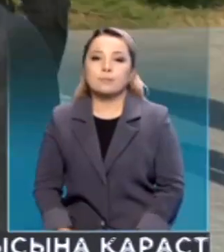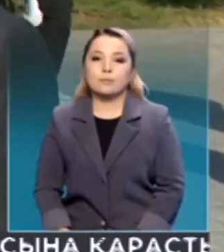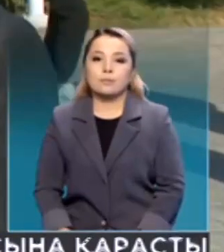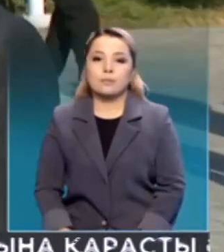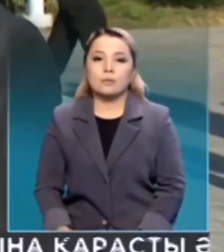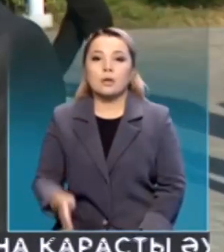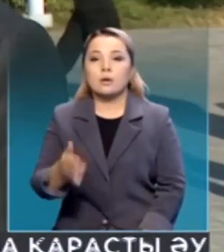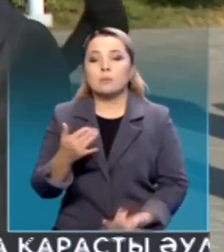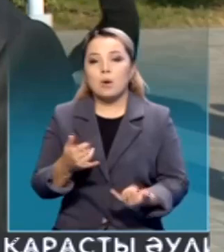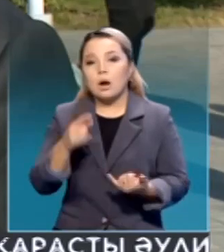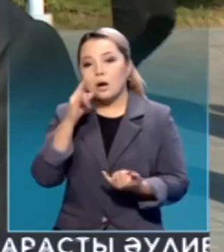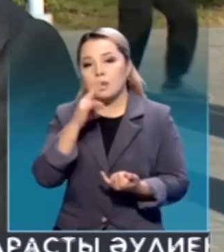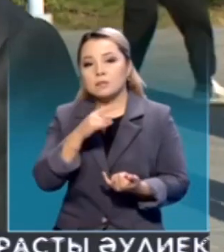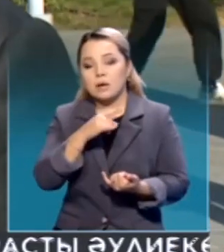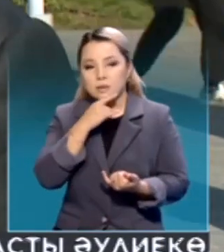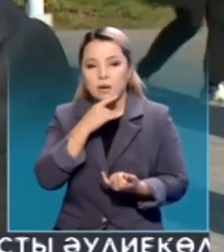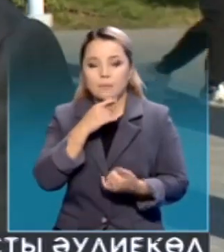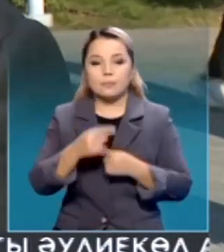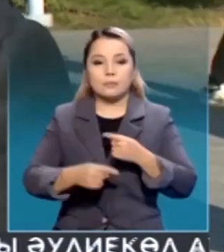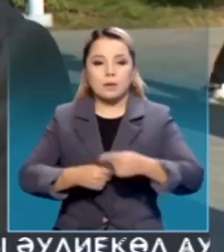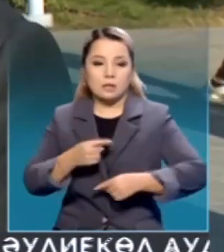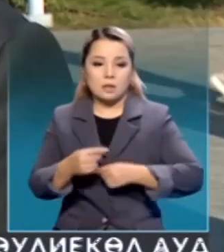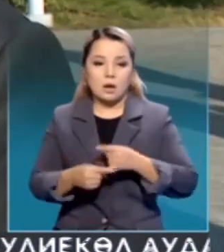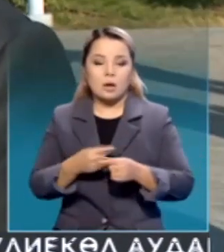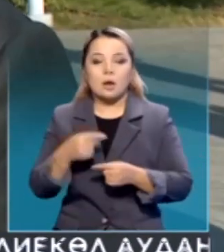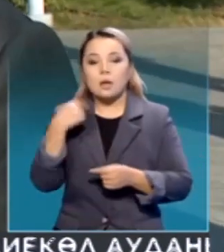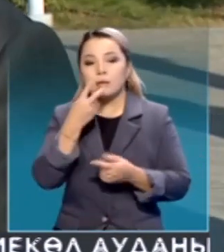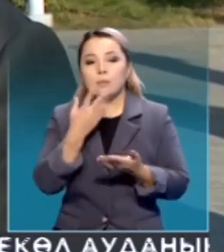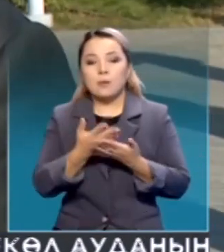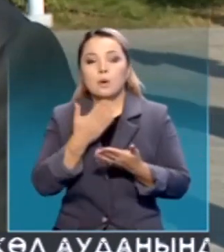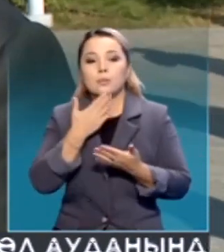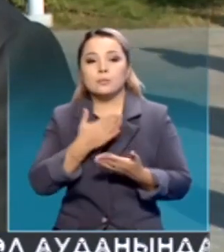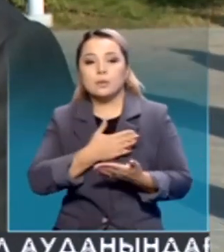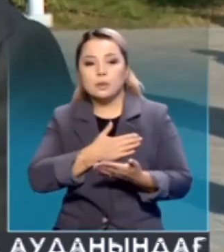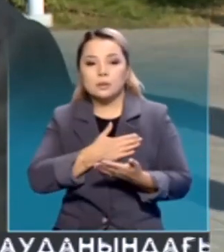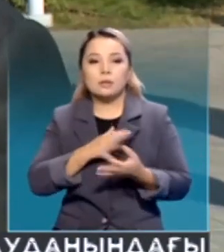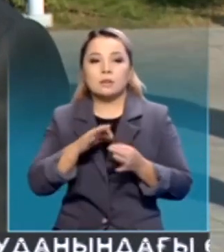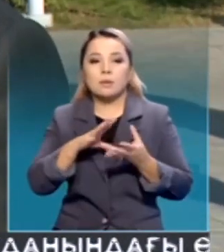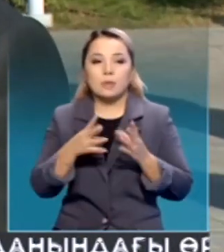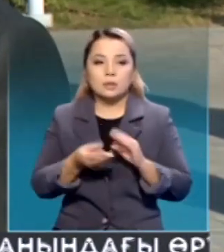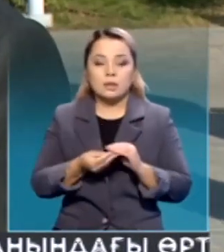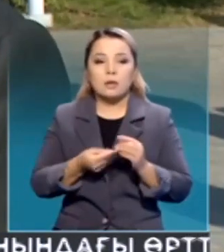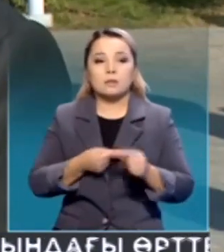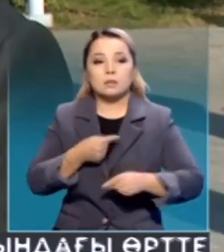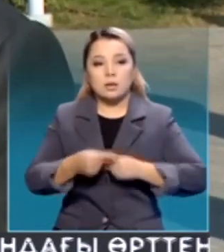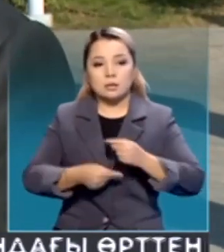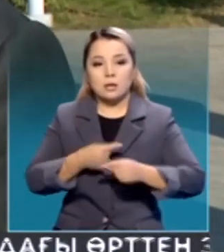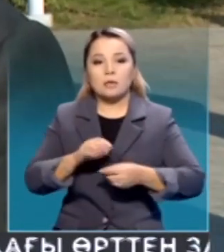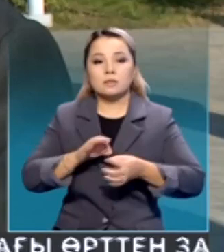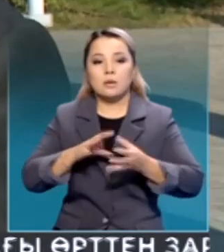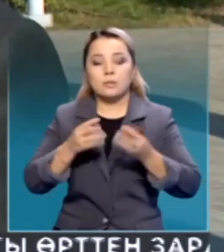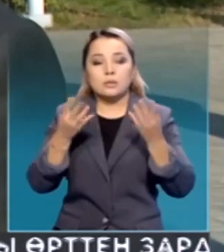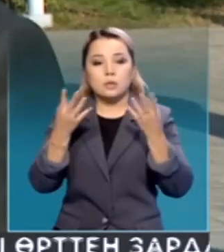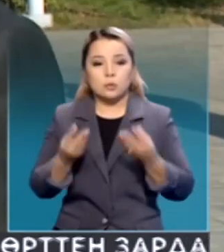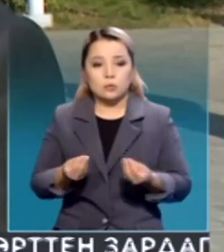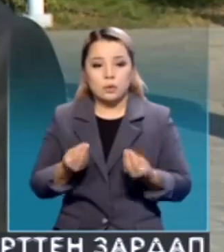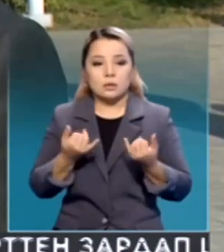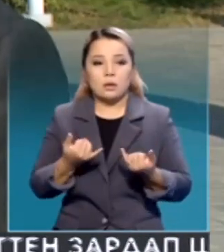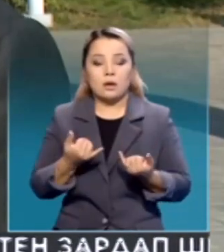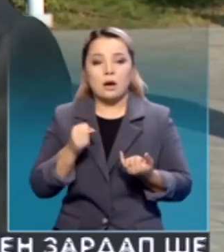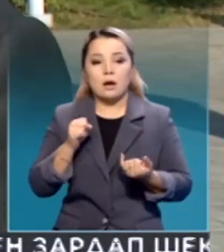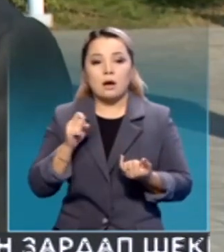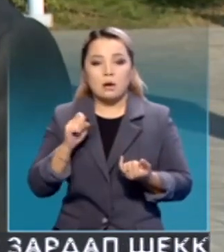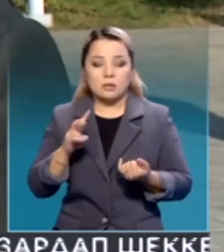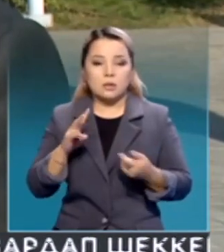Бүгінгі қазақ баласы біздің тілімізге қандай ілтипатпен, қандай махаббатпен қарап жатыр деген нәрсені таразылайтын күн тек қана жаңағы ақаң туған